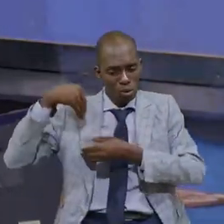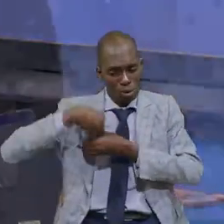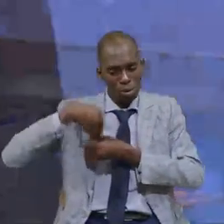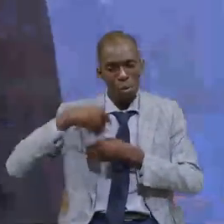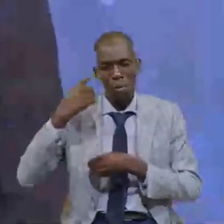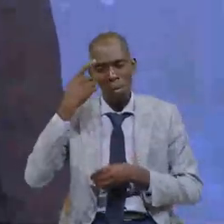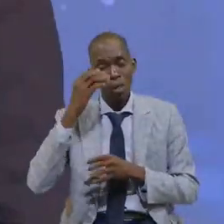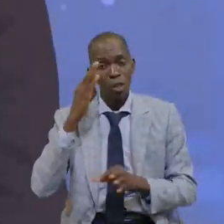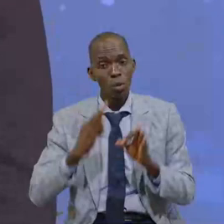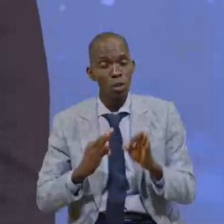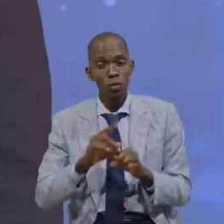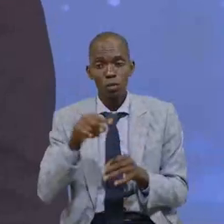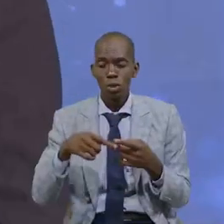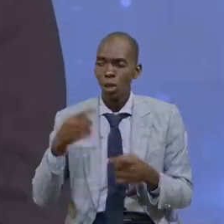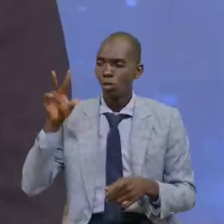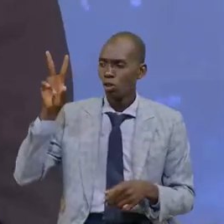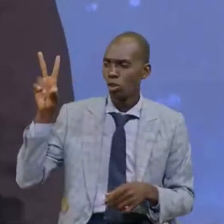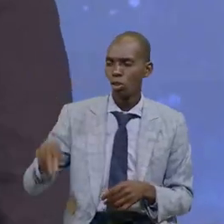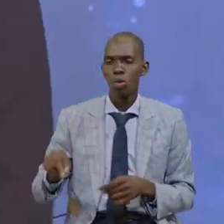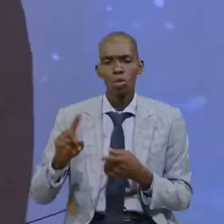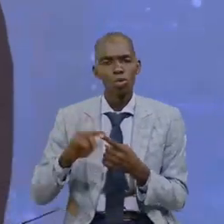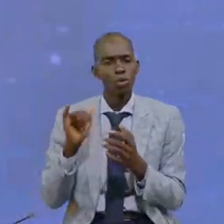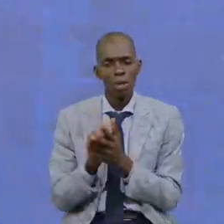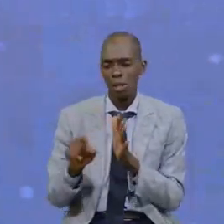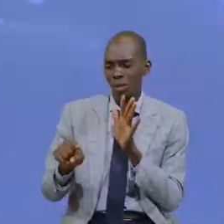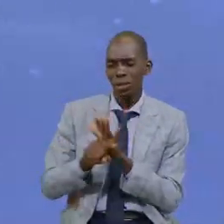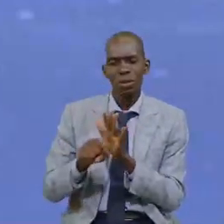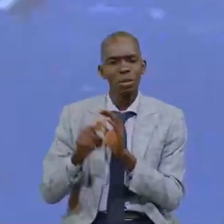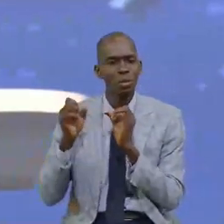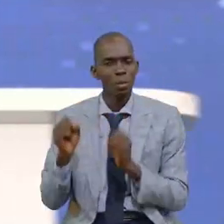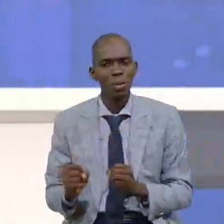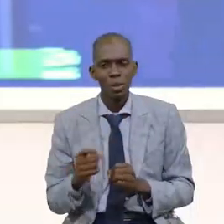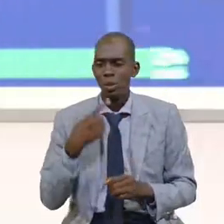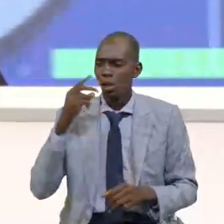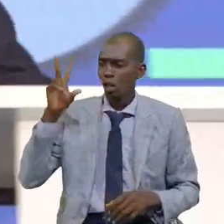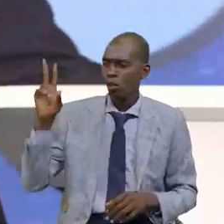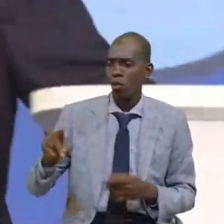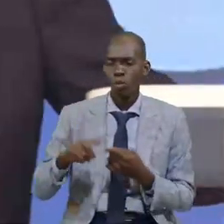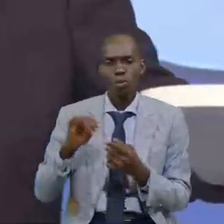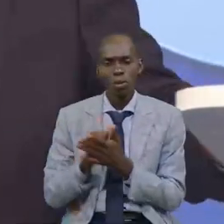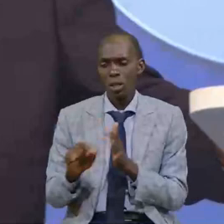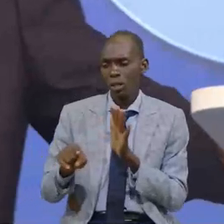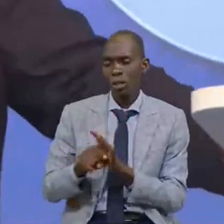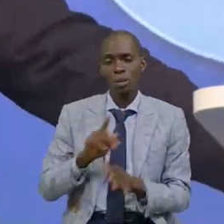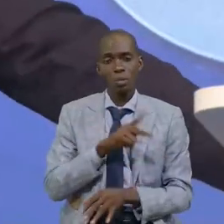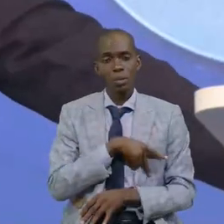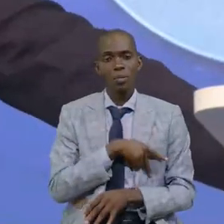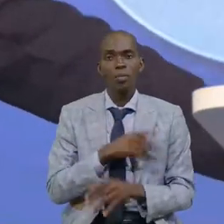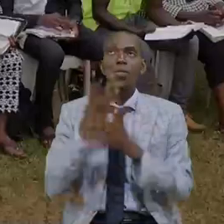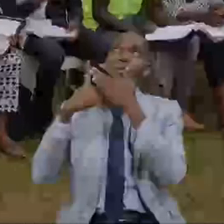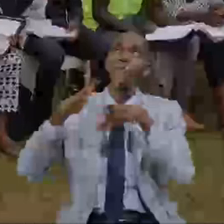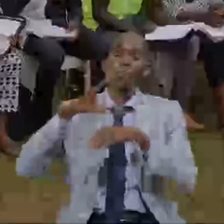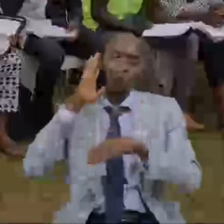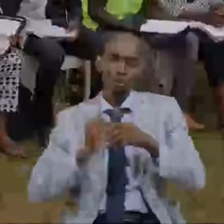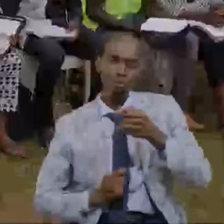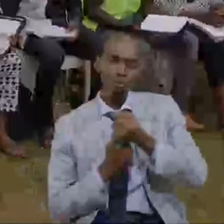quand tu dis non à cette puissance, à cette personnalité, le ciel